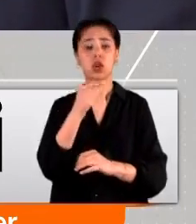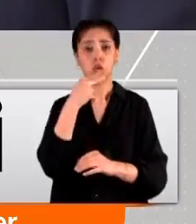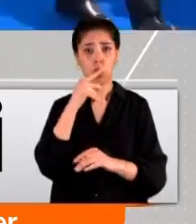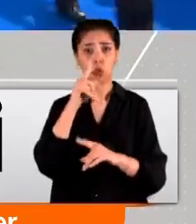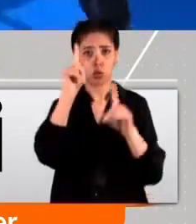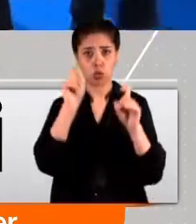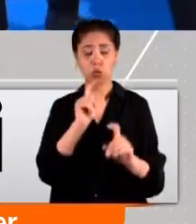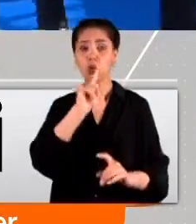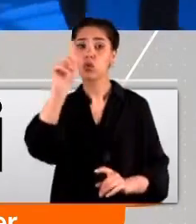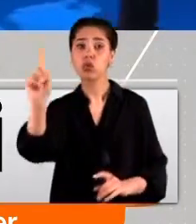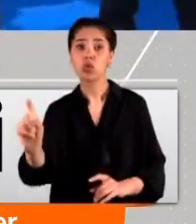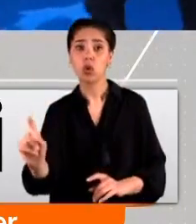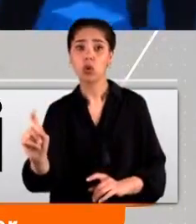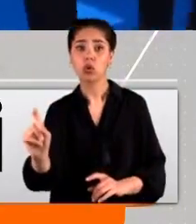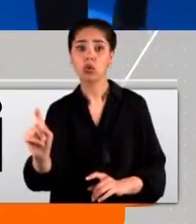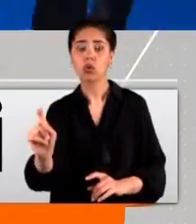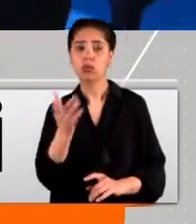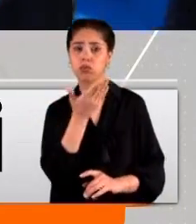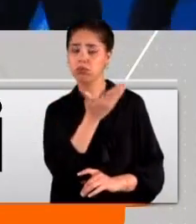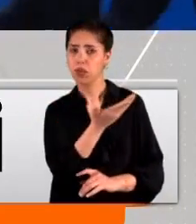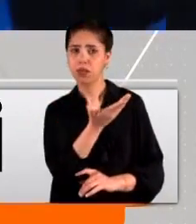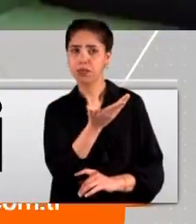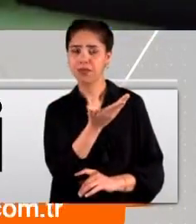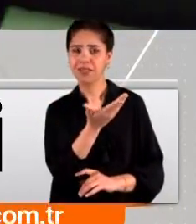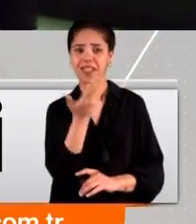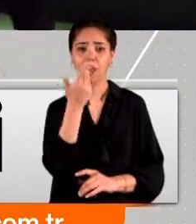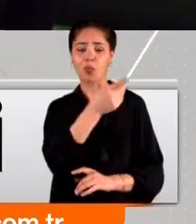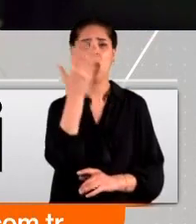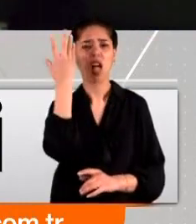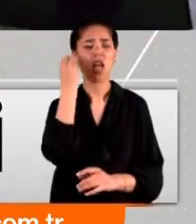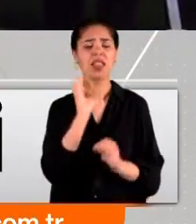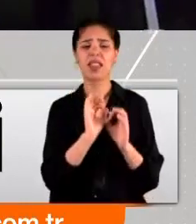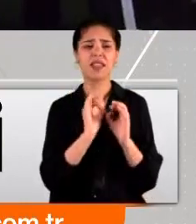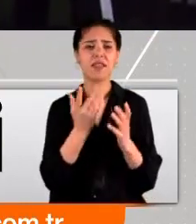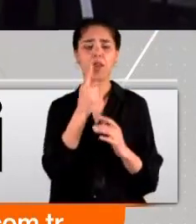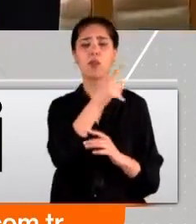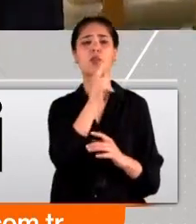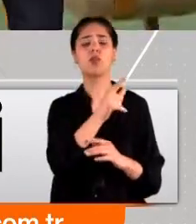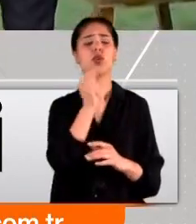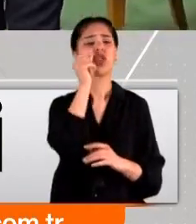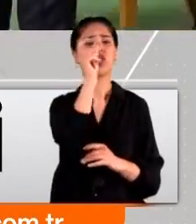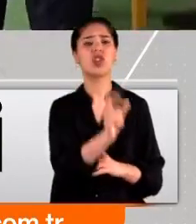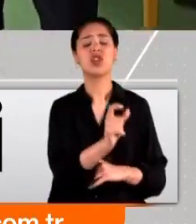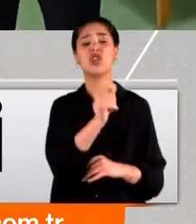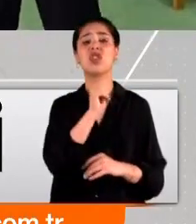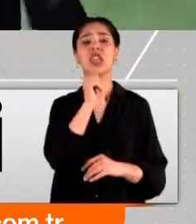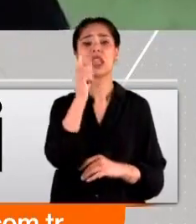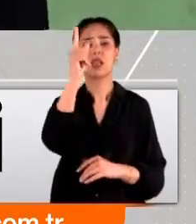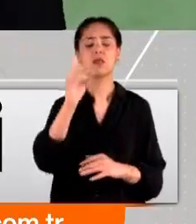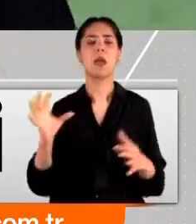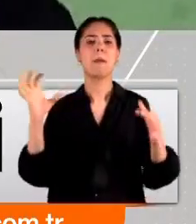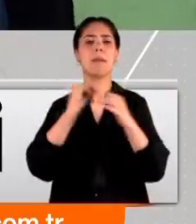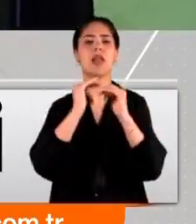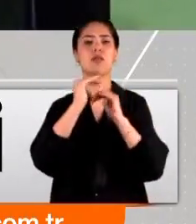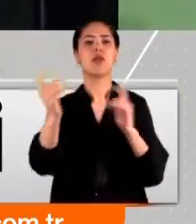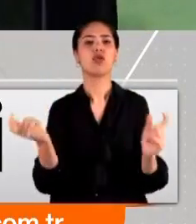soruyor. Eline diline dursun. Anlaşılan o ki bu zat hiçbir Birleşmiş Milletler